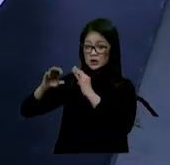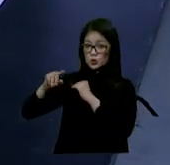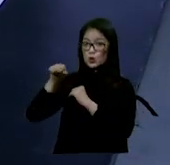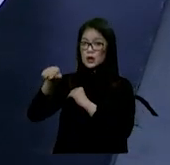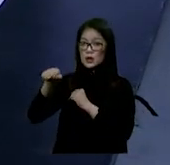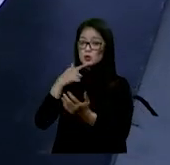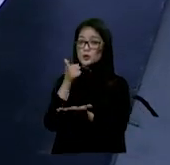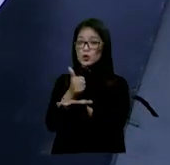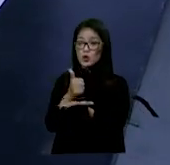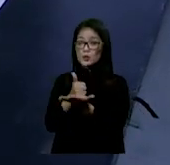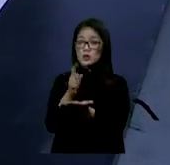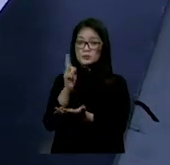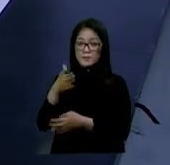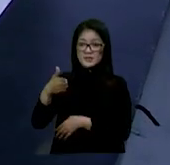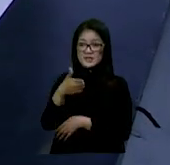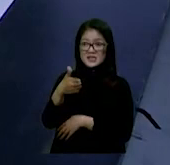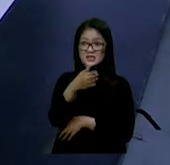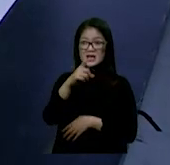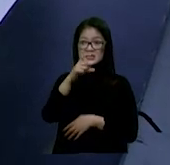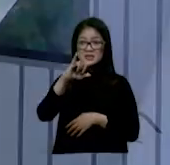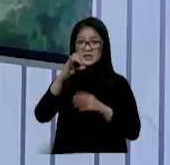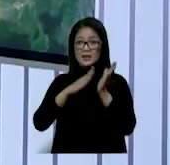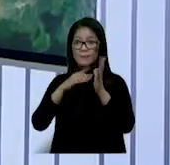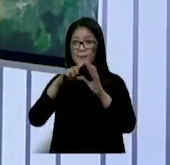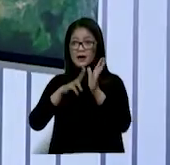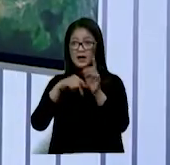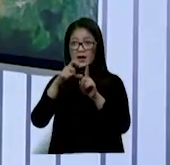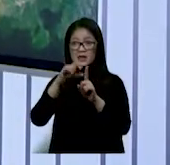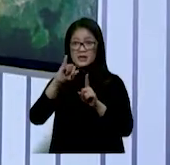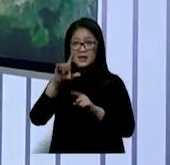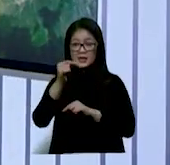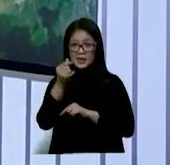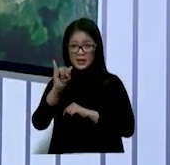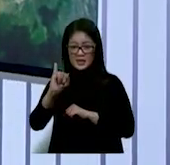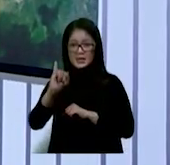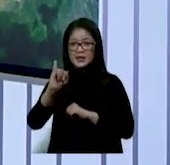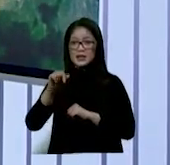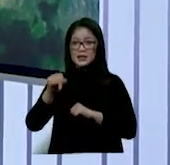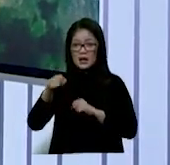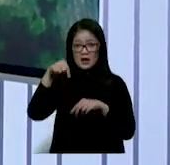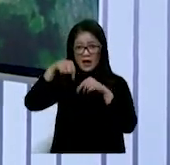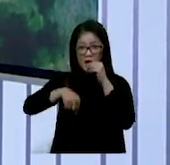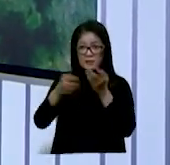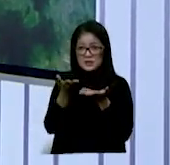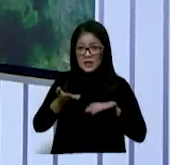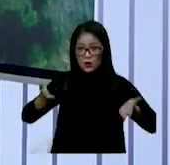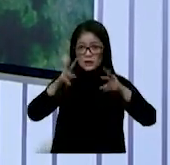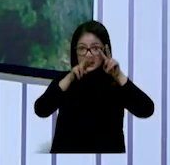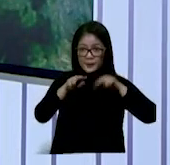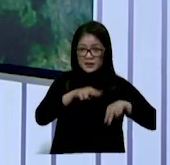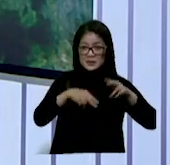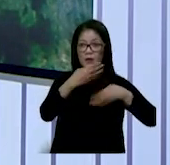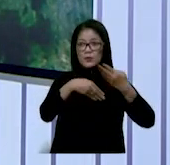aktivitas sistem sesar Cimandiri ataupun sesar Padalarang. Namun dugaan ini memang masih terus didalami oleh BMKG. Kedalaman gempa yang